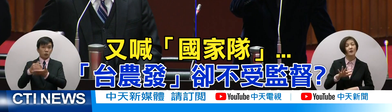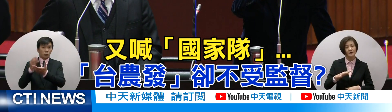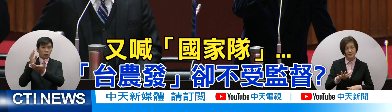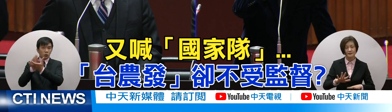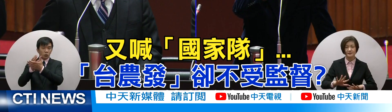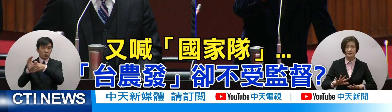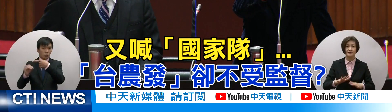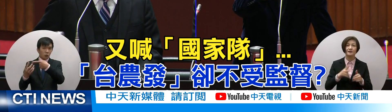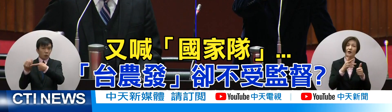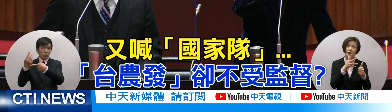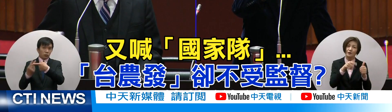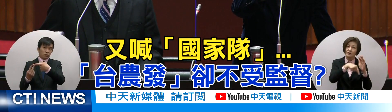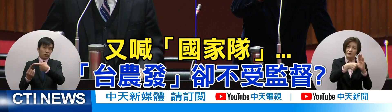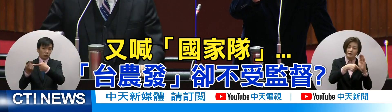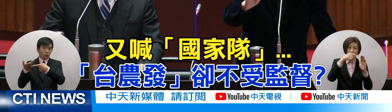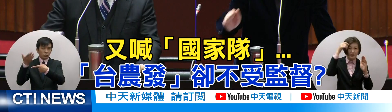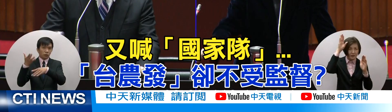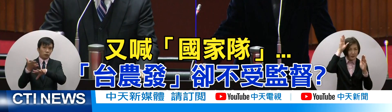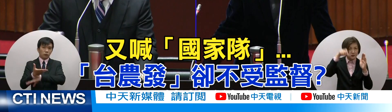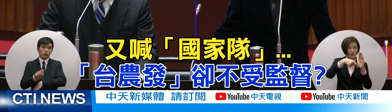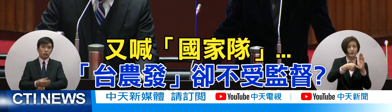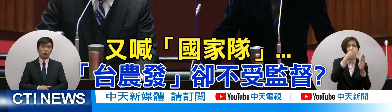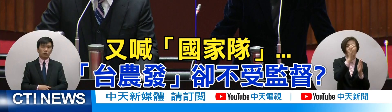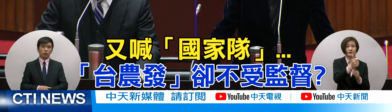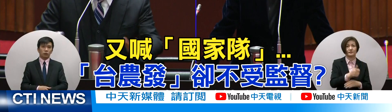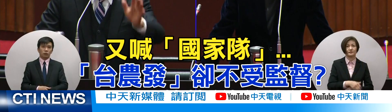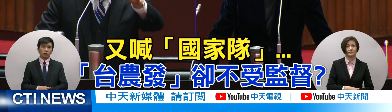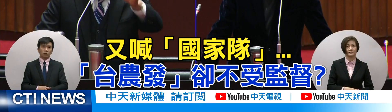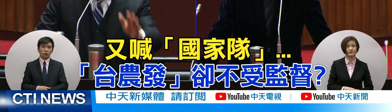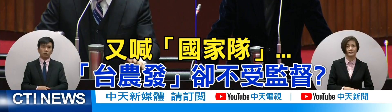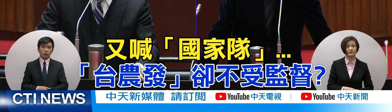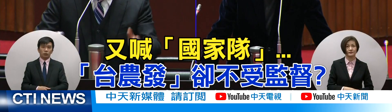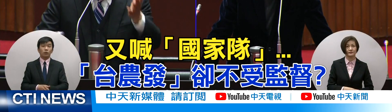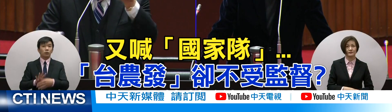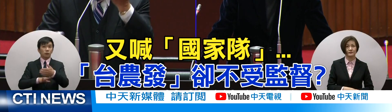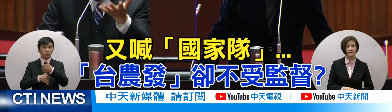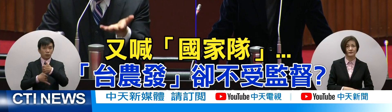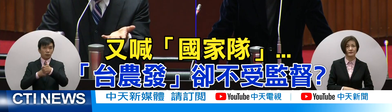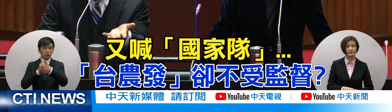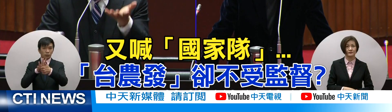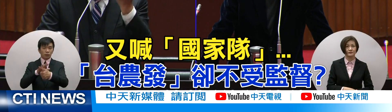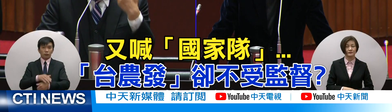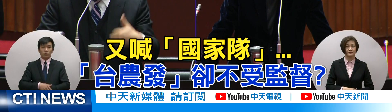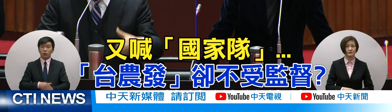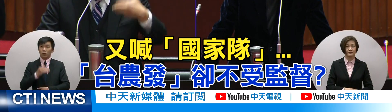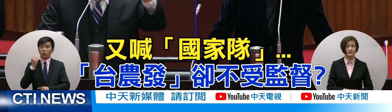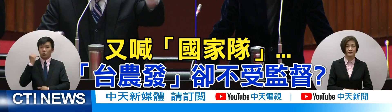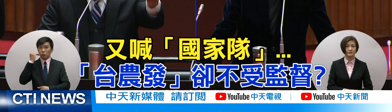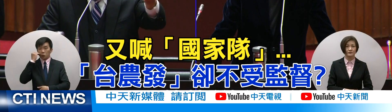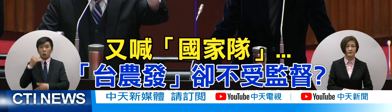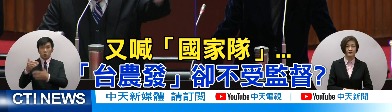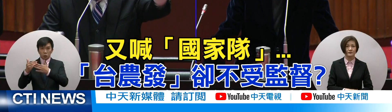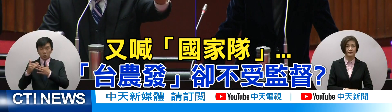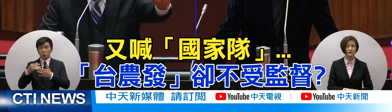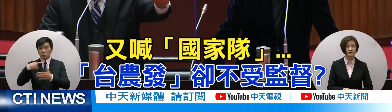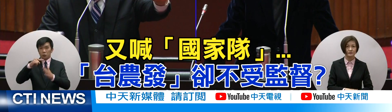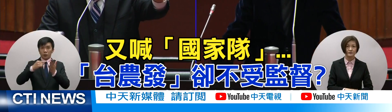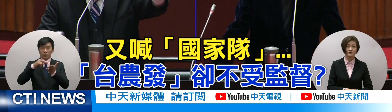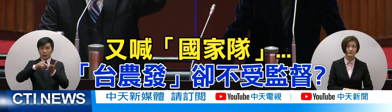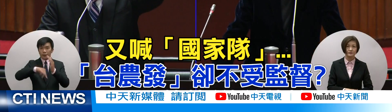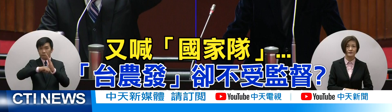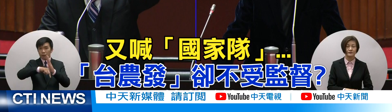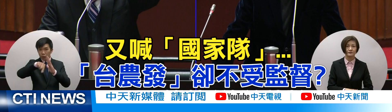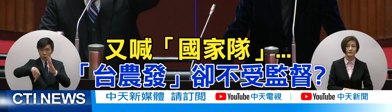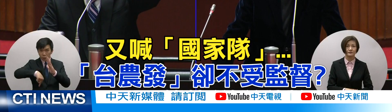教一下院长好不好？你先不要急。 因为委员是这样，要到大院来，也要有相关